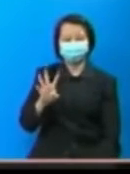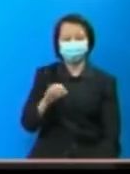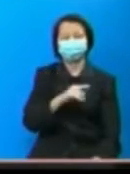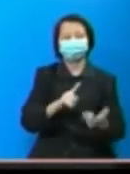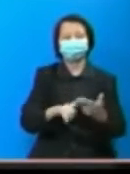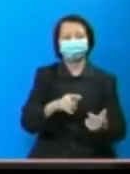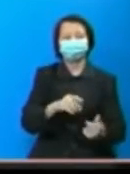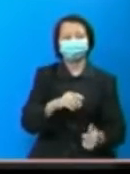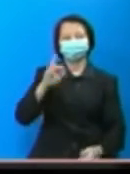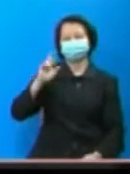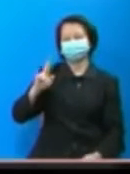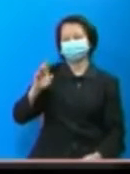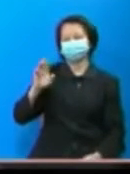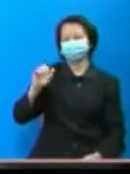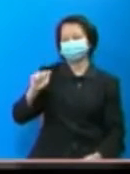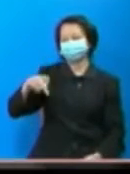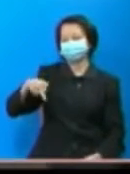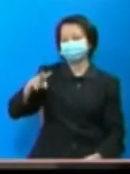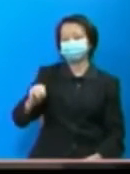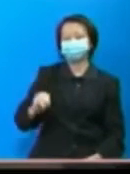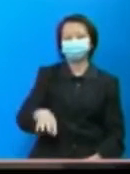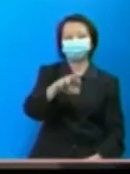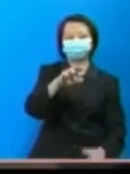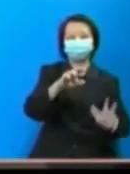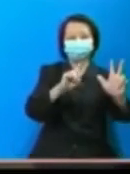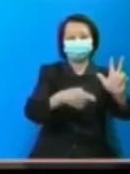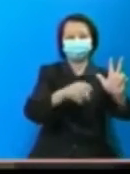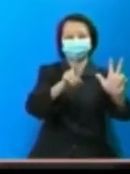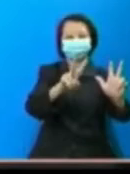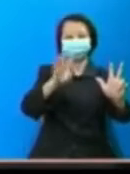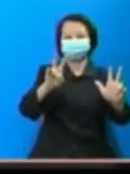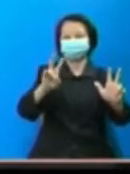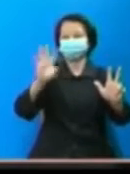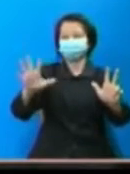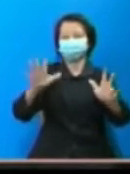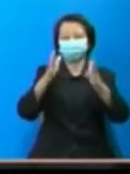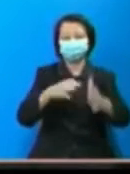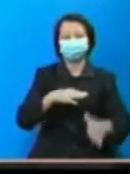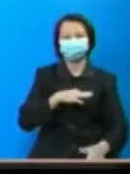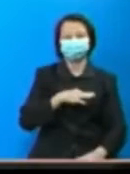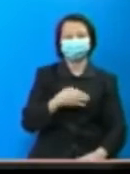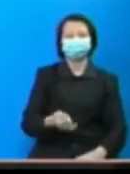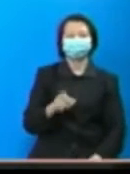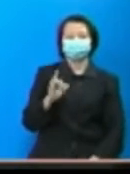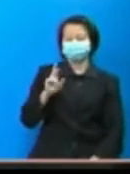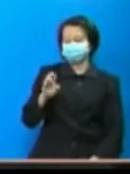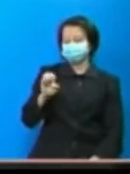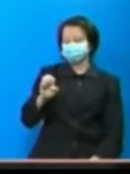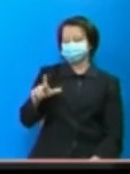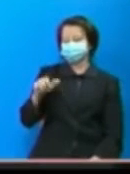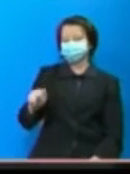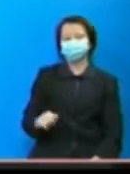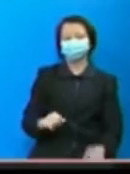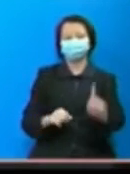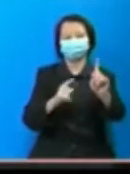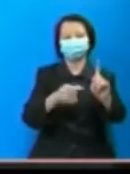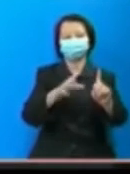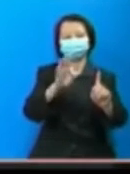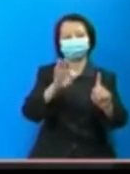angkatan pertahanan awam IPM selama 3275 rela sebanyak